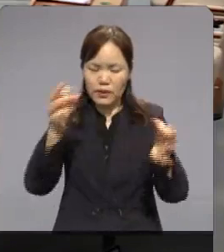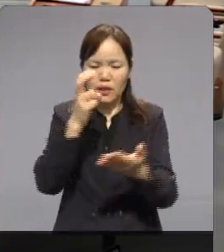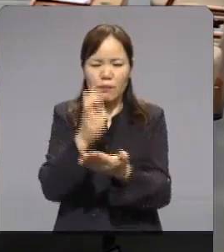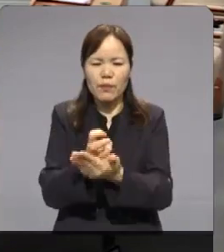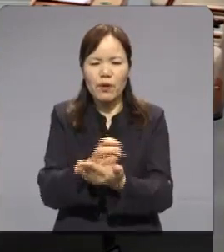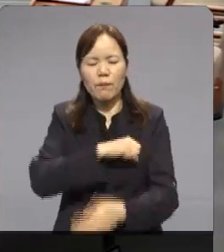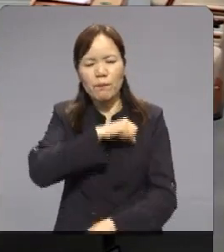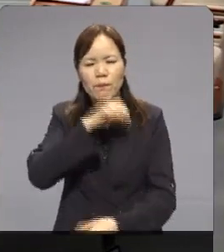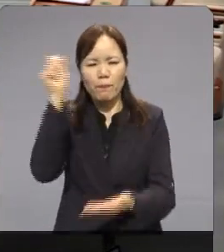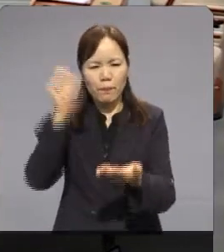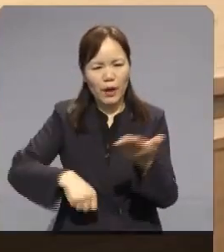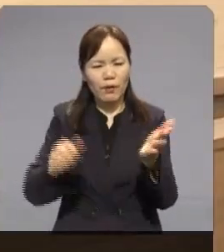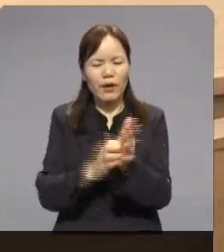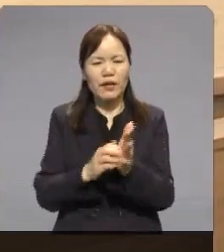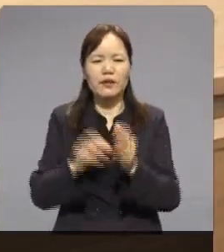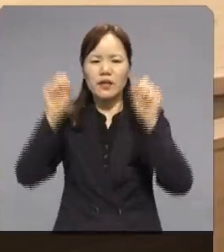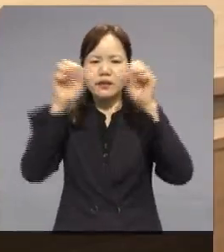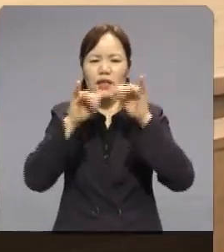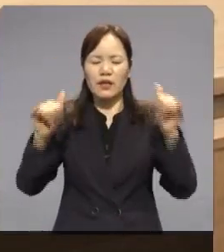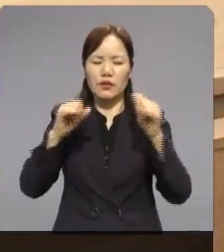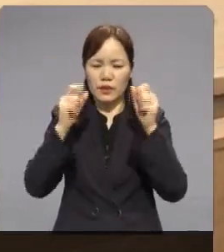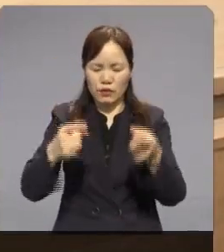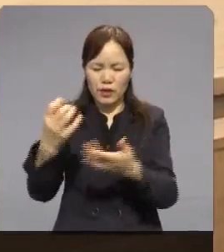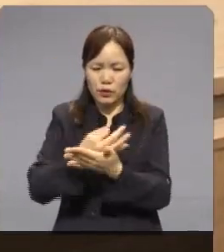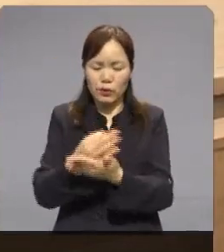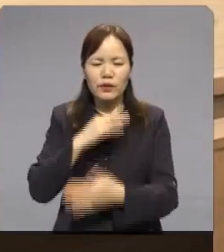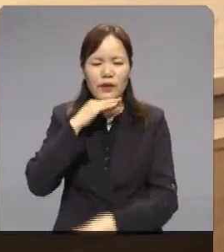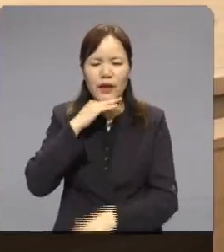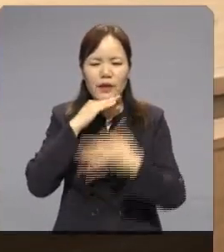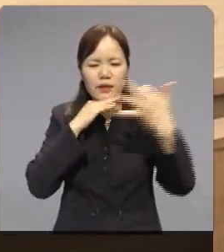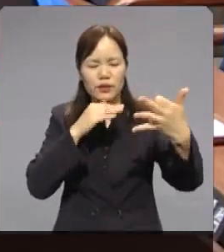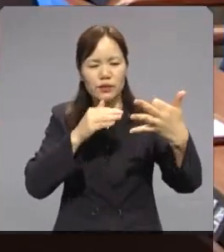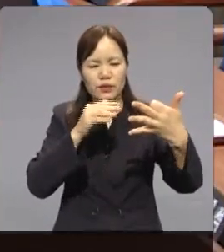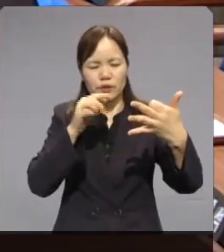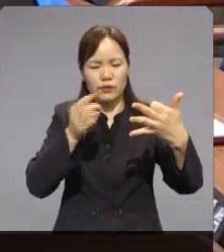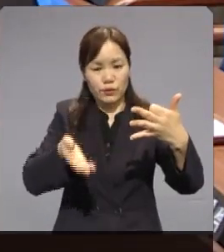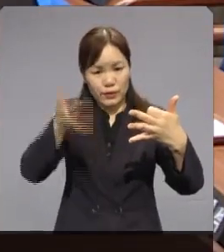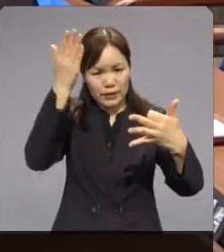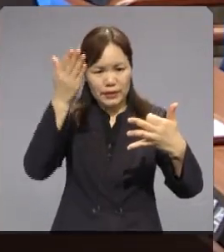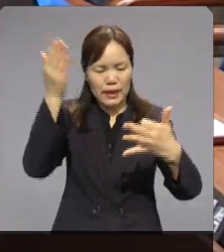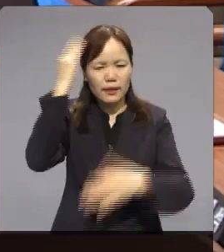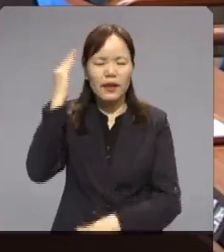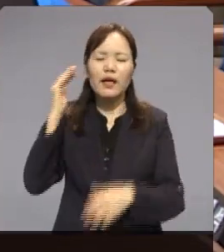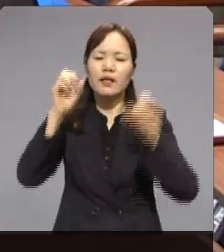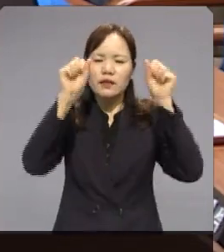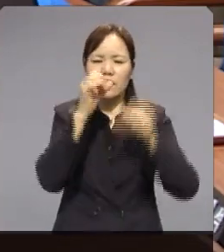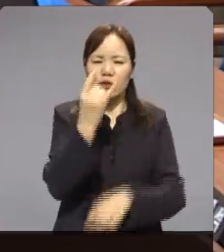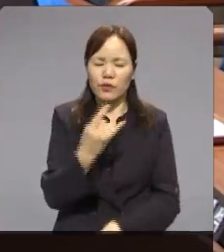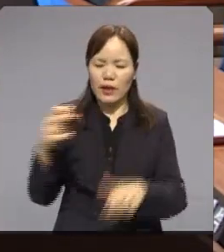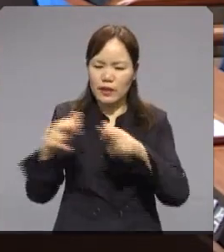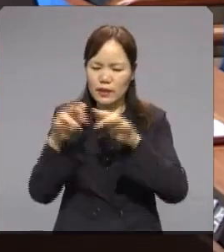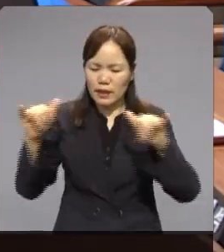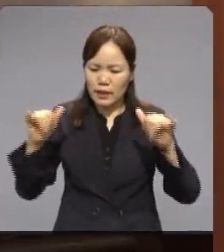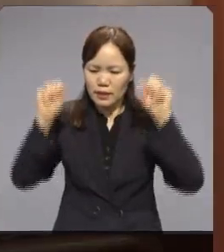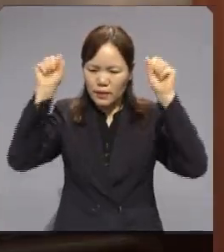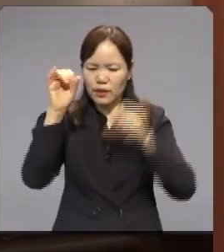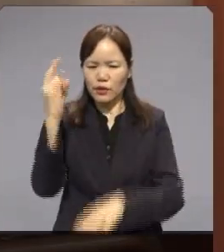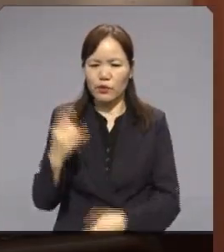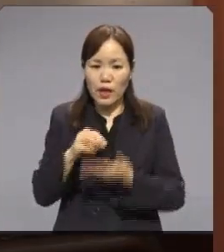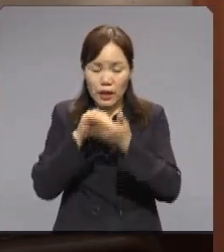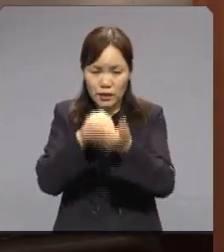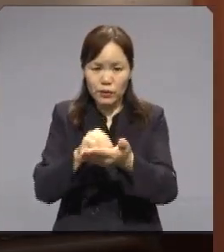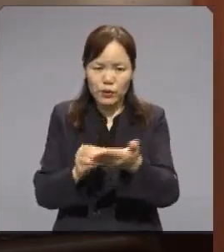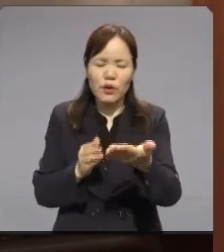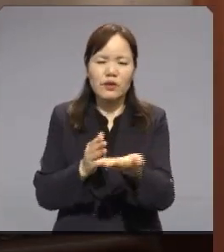통과시켰습니다. 체육인 기회소득은 19살 이상 대한체육회, 대한장애인체육회에 등록된 전문 선수들